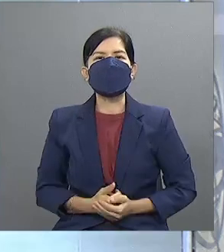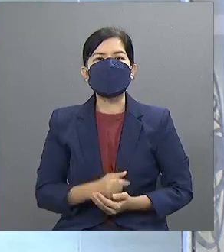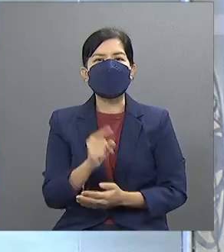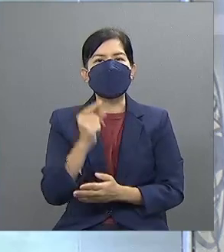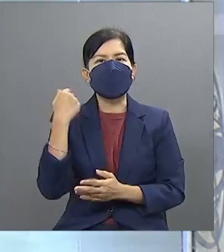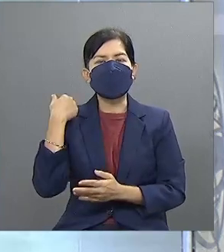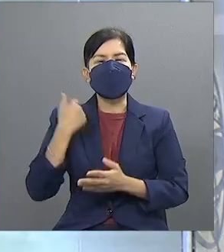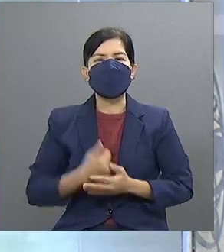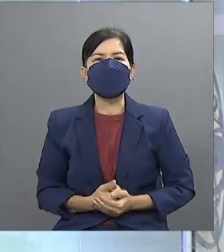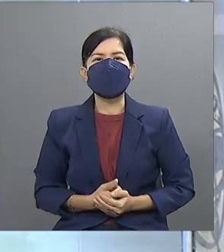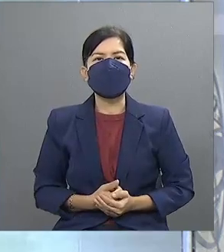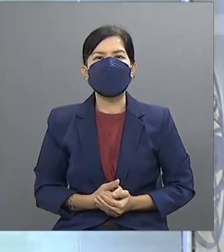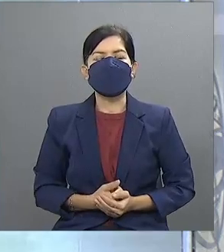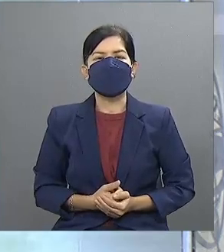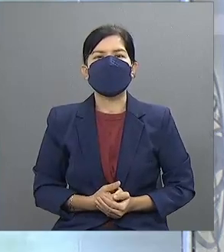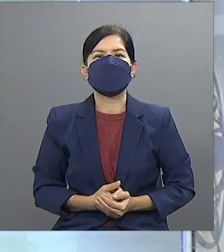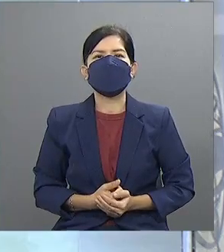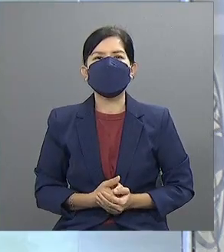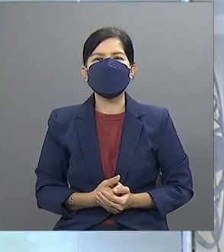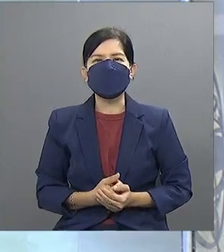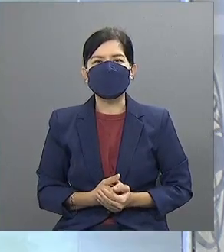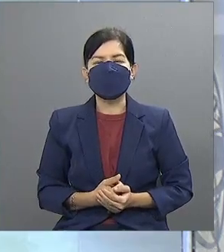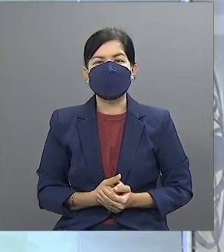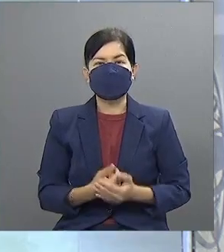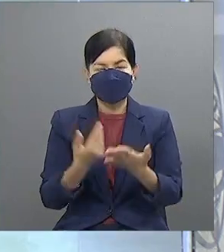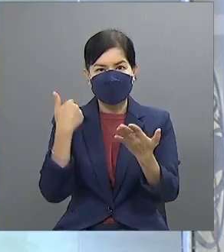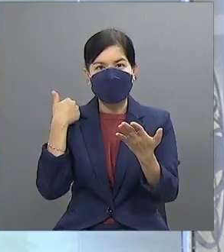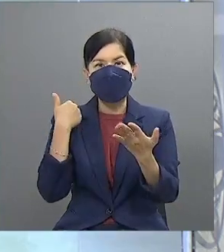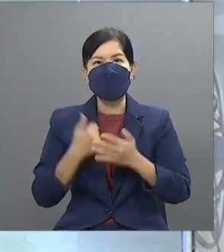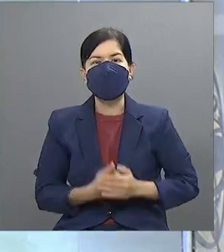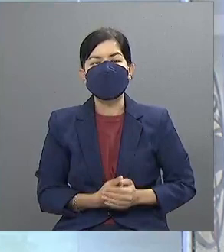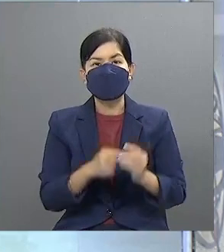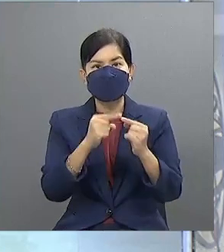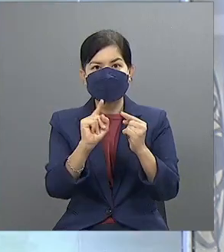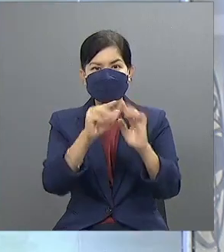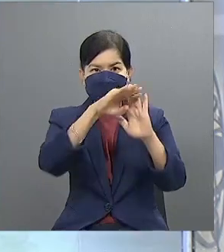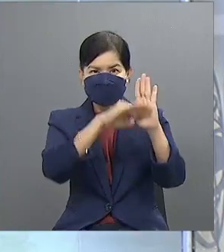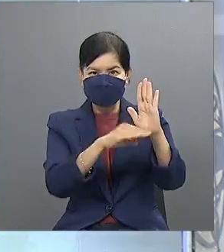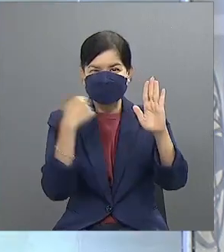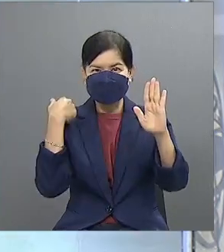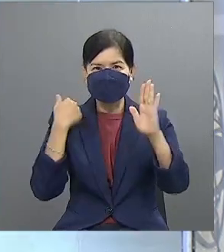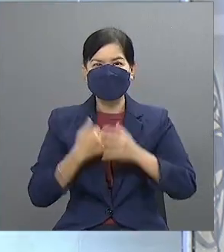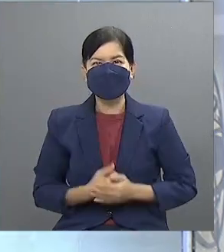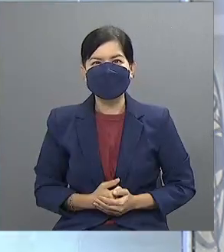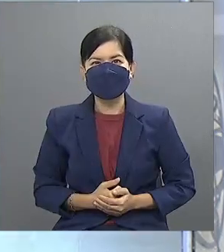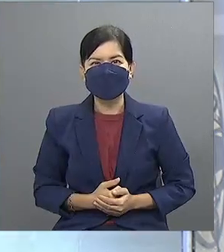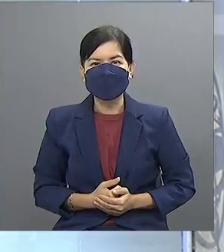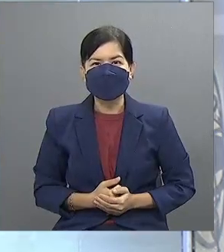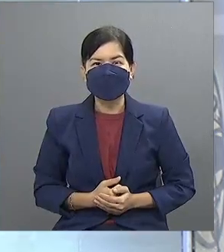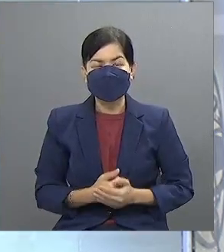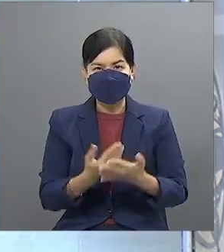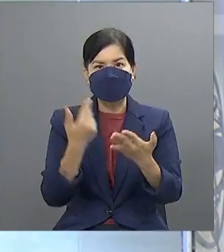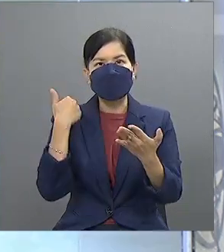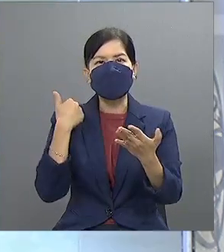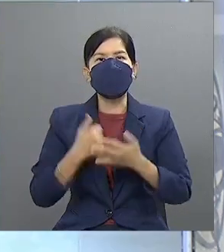แล้จะมกฎกระส่งตๆ ที่เป็กฎที่เป็ออกในรายละเอีดต่างๆเทดกลบมาที่โงแรม โรงแรมก็จะตองปฏิบัติ